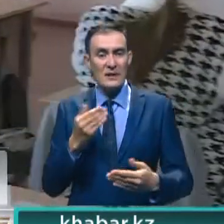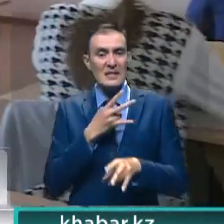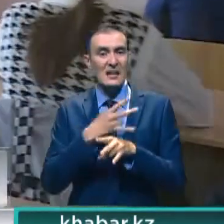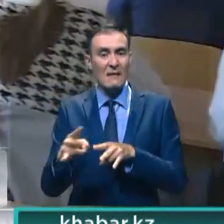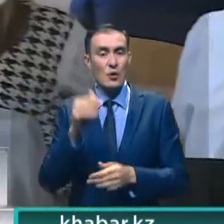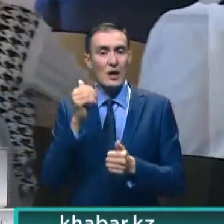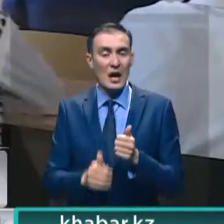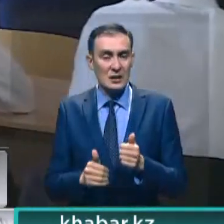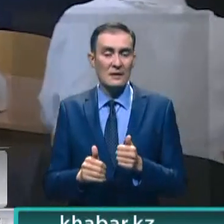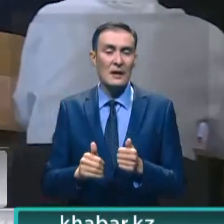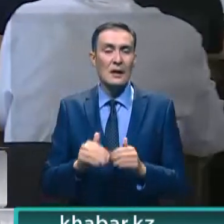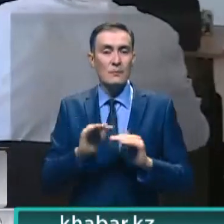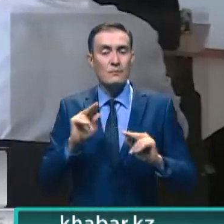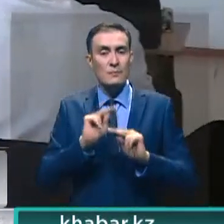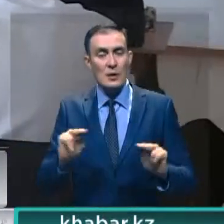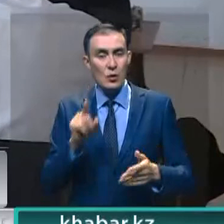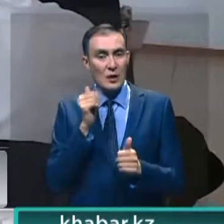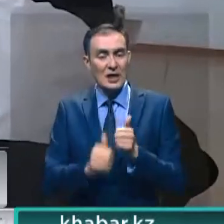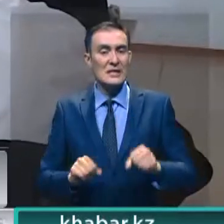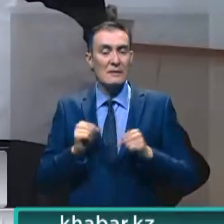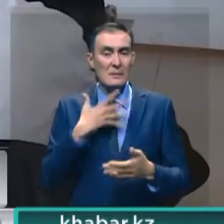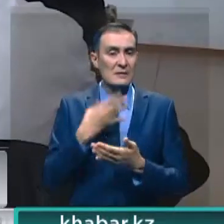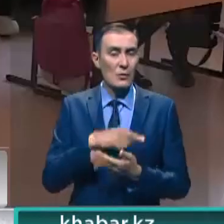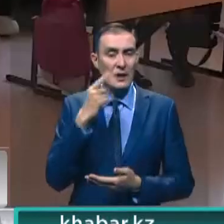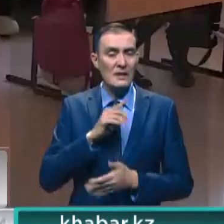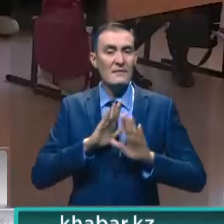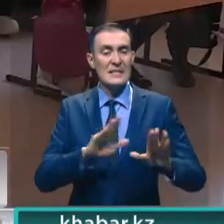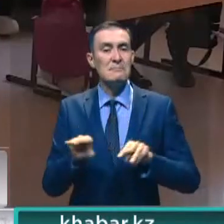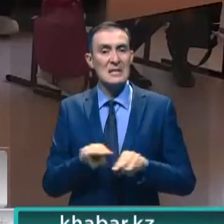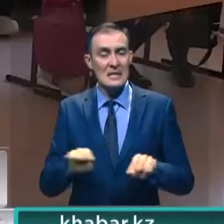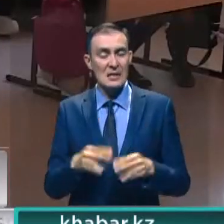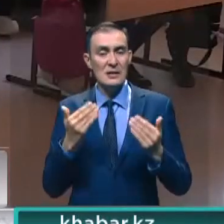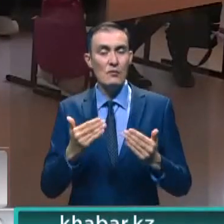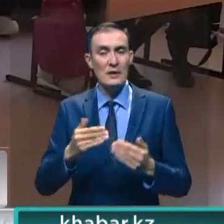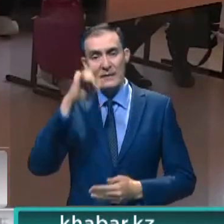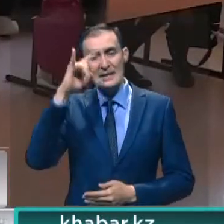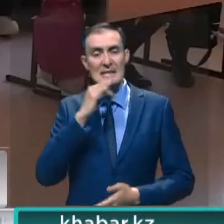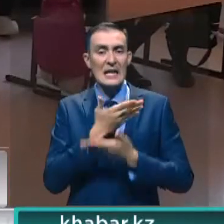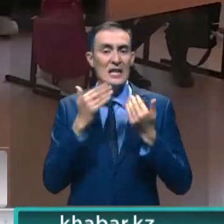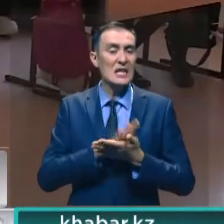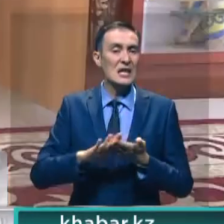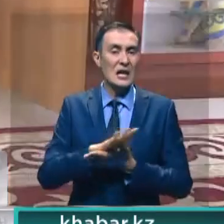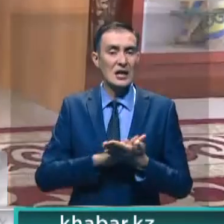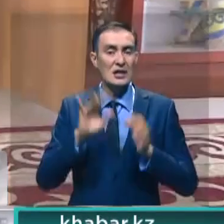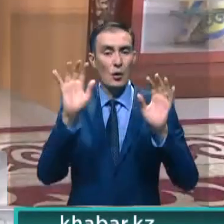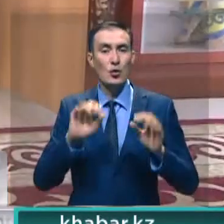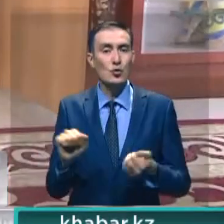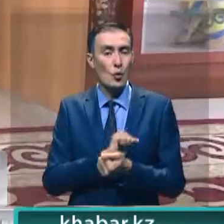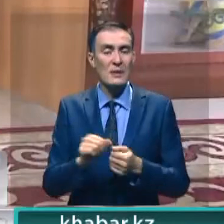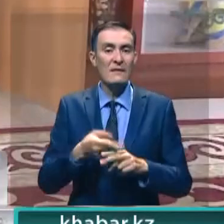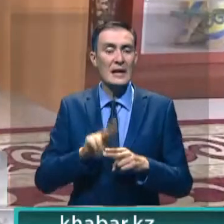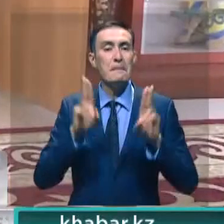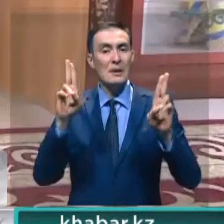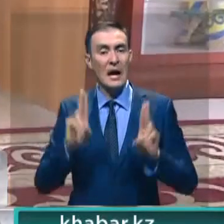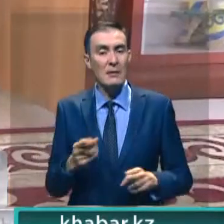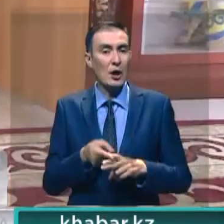каждый учитель или социальный педагог пытается по-своему, пояснила вице-министр. На сегодня в стране нет никаких нормативных актов или хотя бы